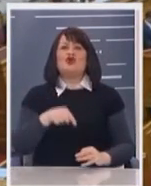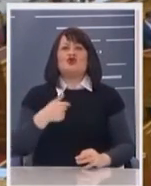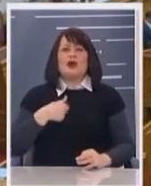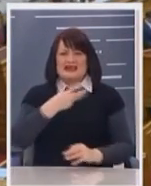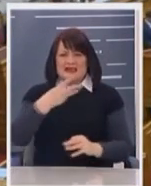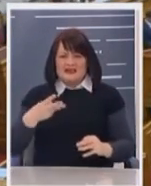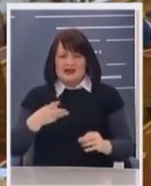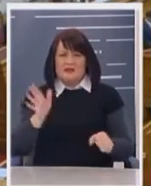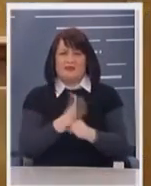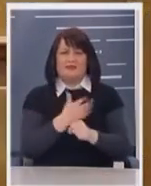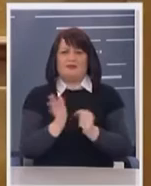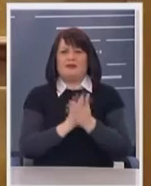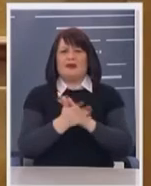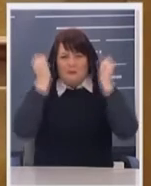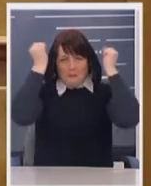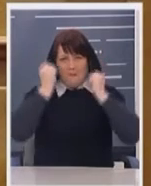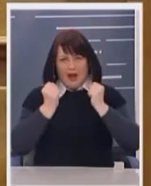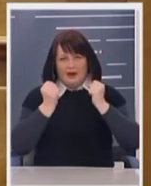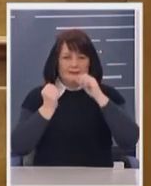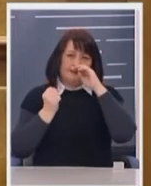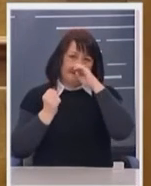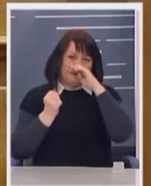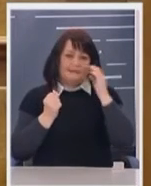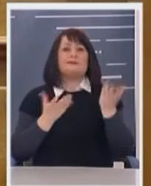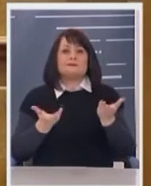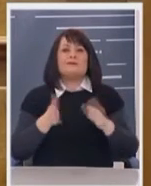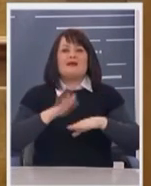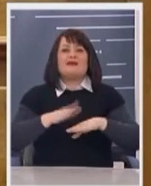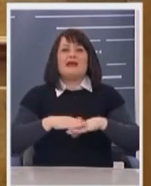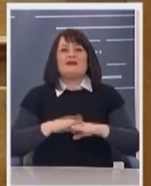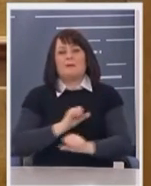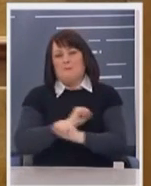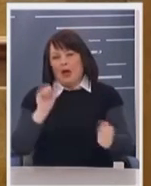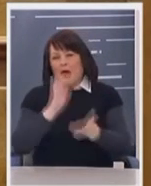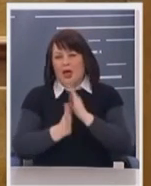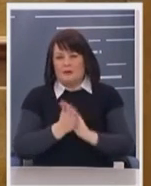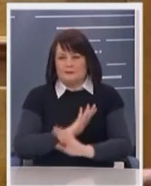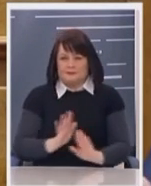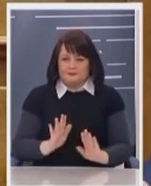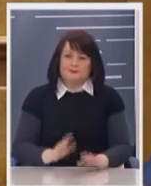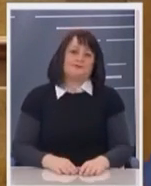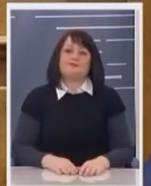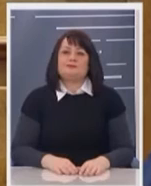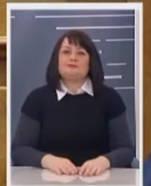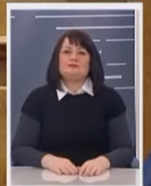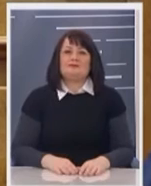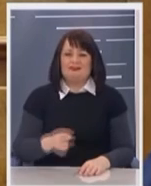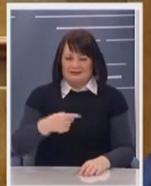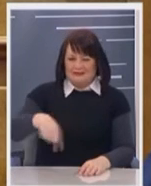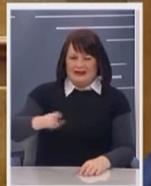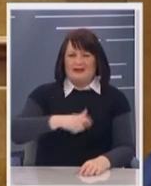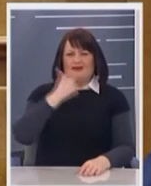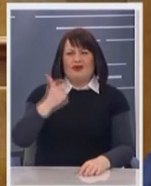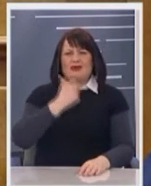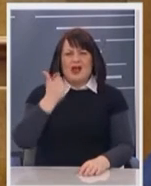υγεία και ο ΣΥΡΙΖΑ έχει την άκρη στο σύστημα υγείας στον αέρα. Είναι το περίφημο φωνάζει ο κλέφτης να φοβηθεί